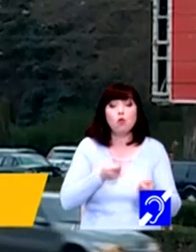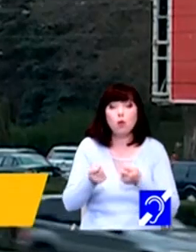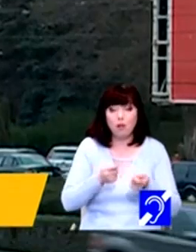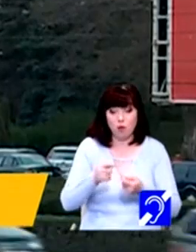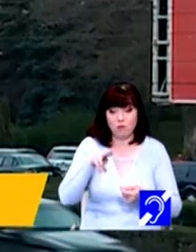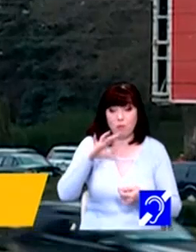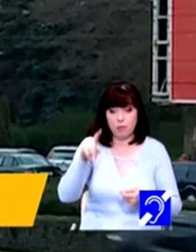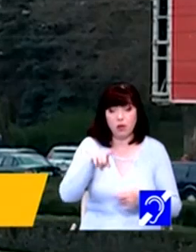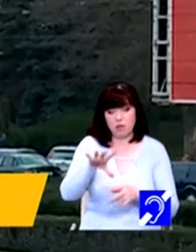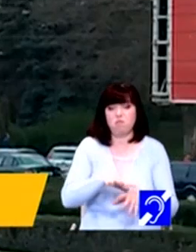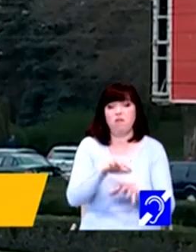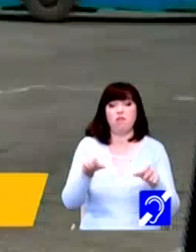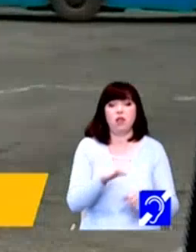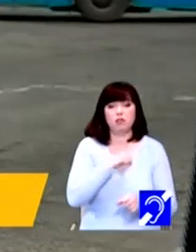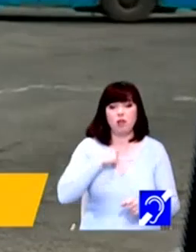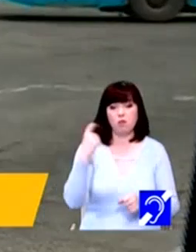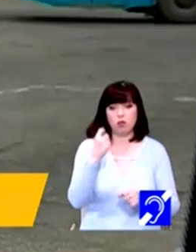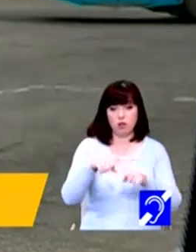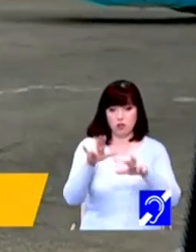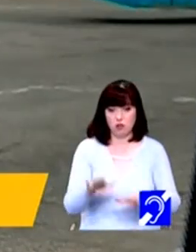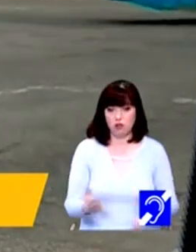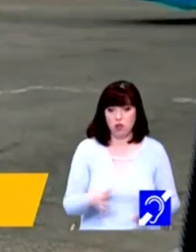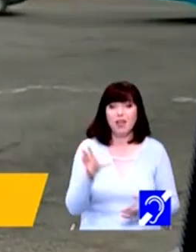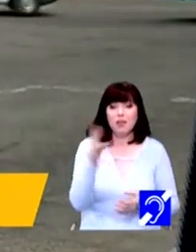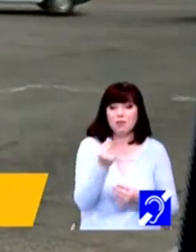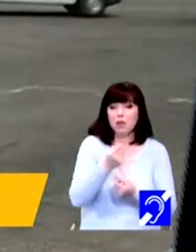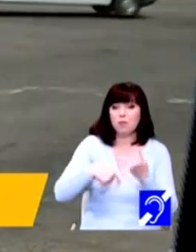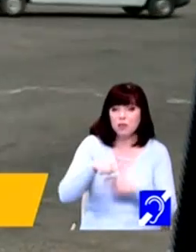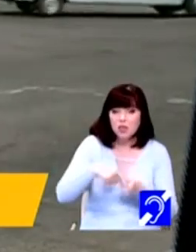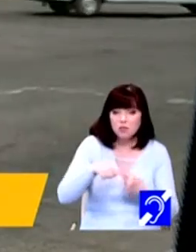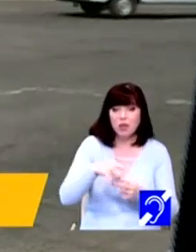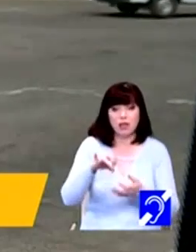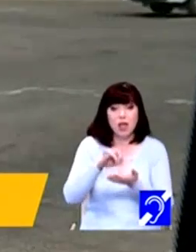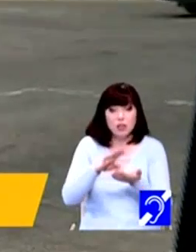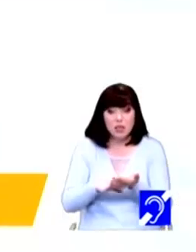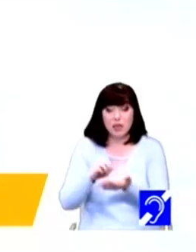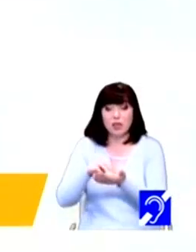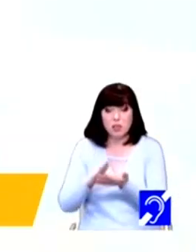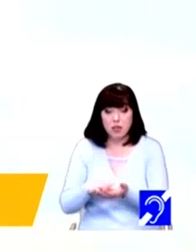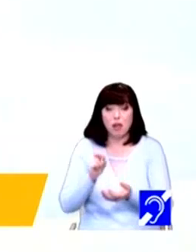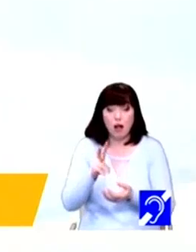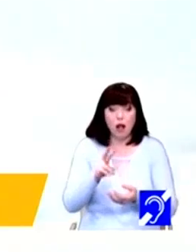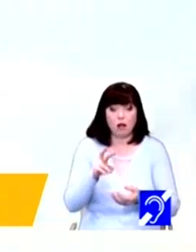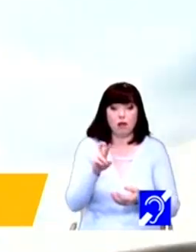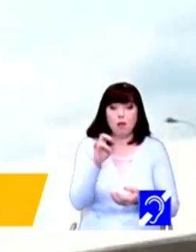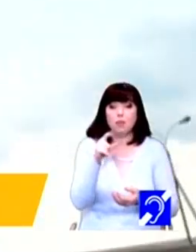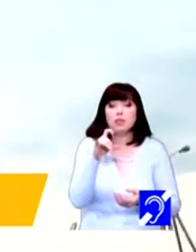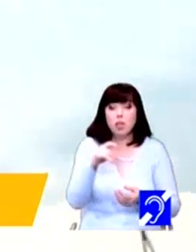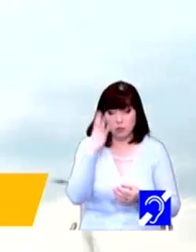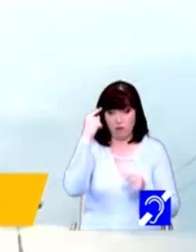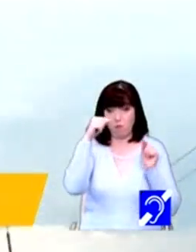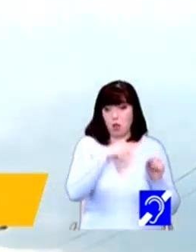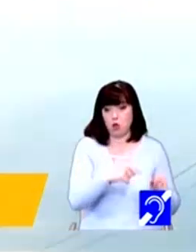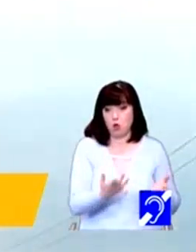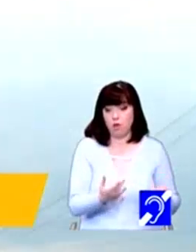autoritar. Toți agenții economici din stânga Nistrului sunt înregistrați în calitate de agenți economici ai Republicii